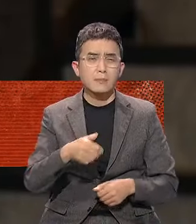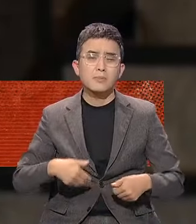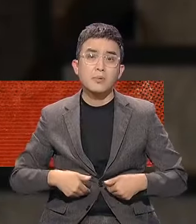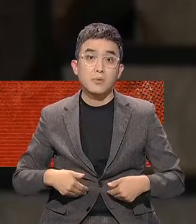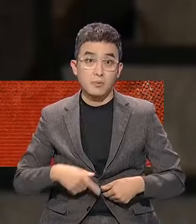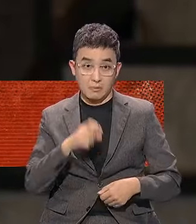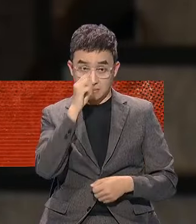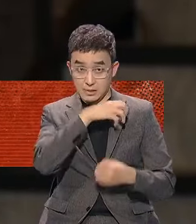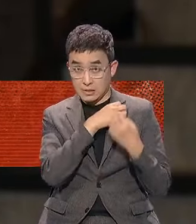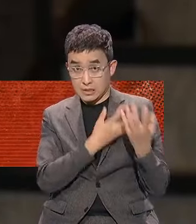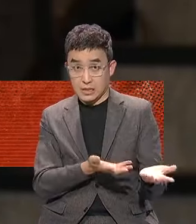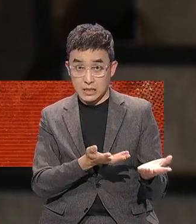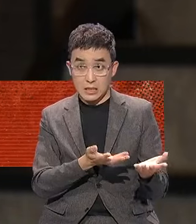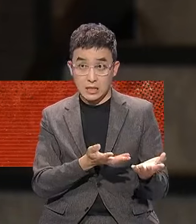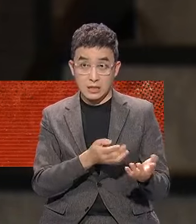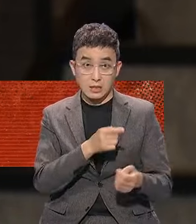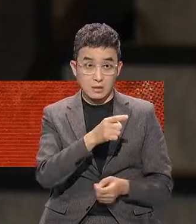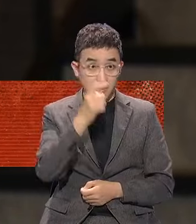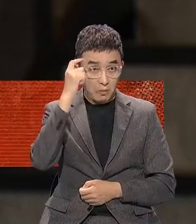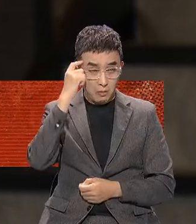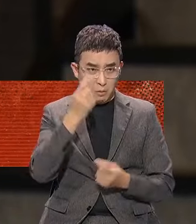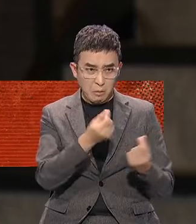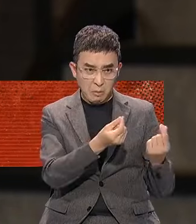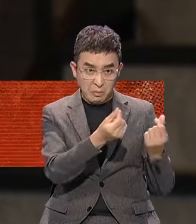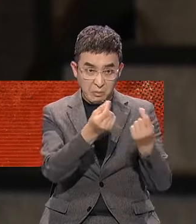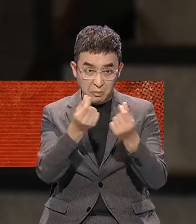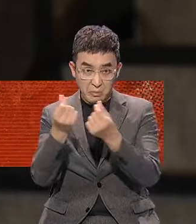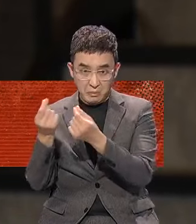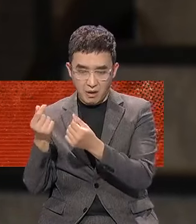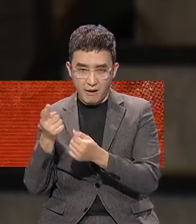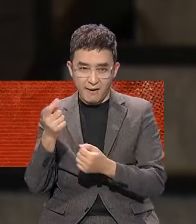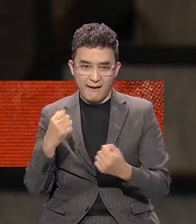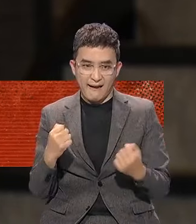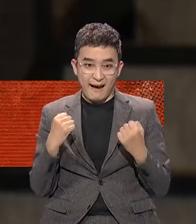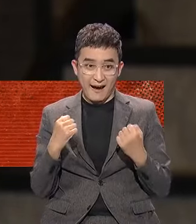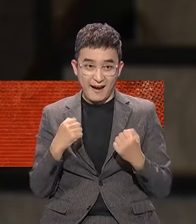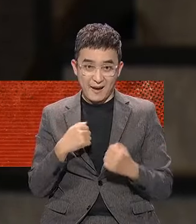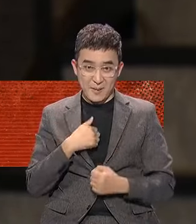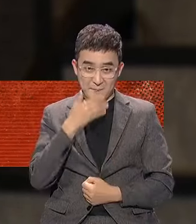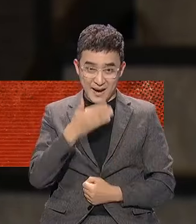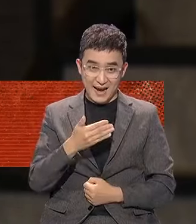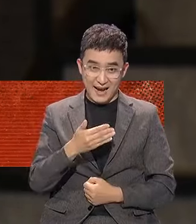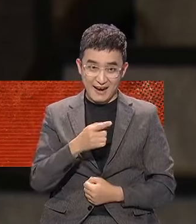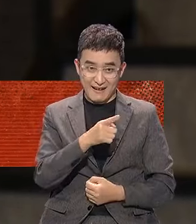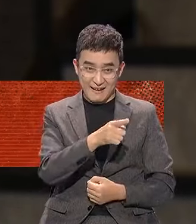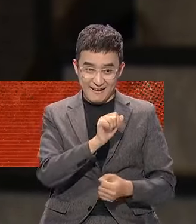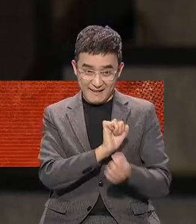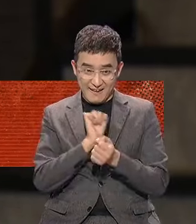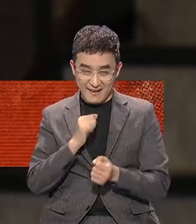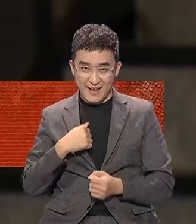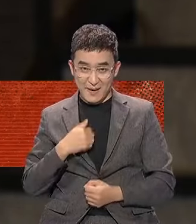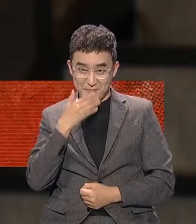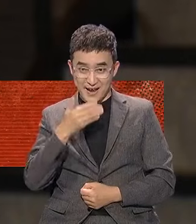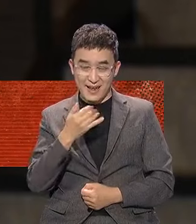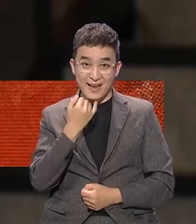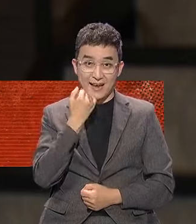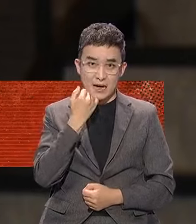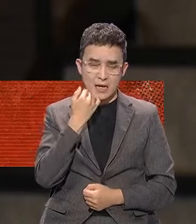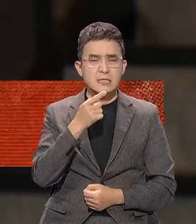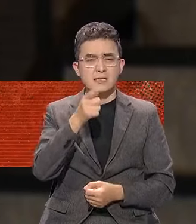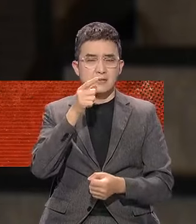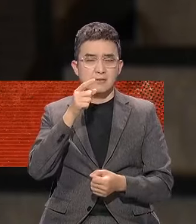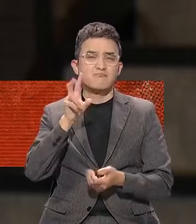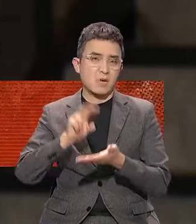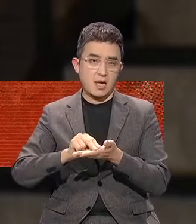놔 두잖아요 저런 생각을 갖고 있는 사람들이 동기 부여가 됩니다 아 저렇게 해도 괜찮구나 반드시 거기에 대한 대가를